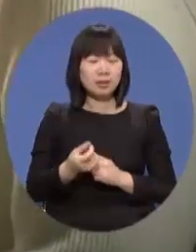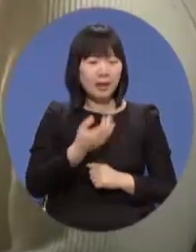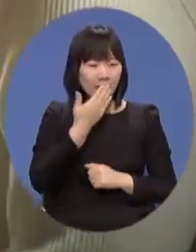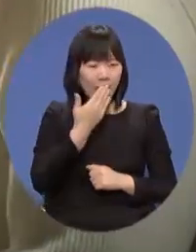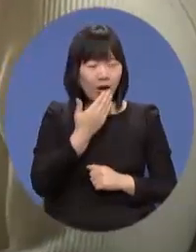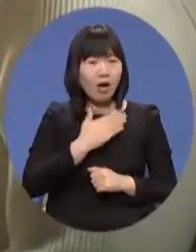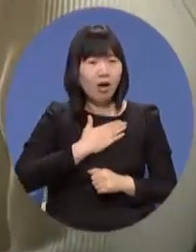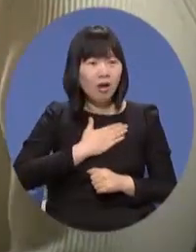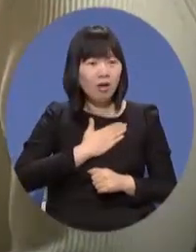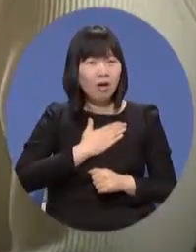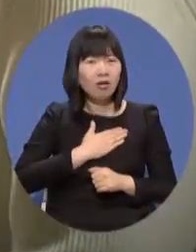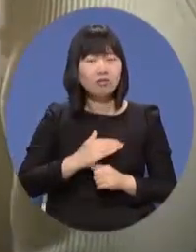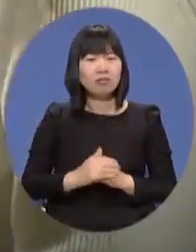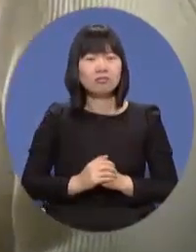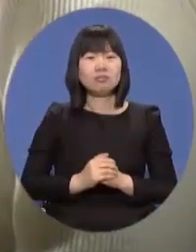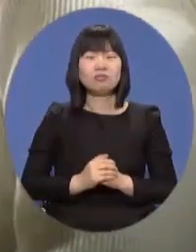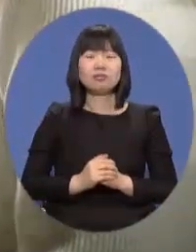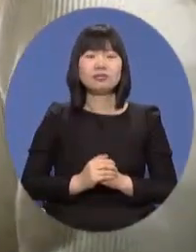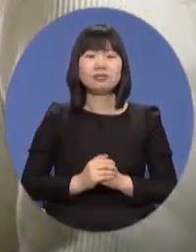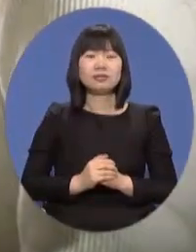먹어.